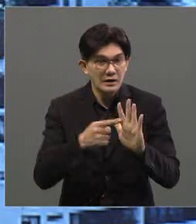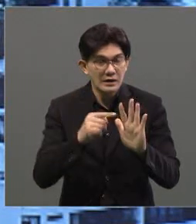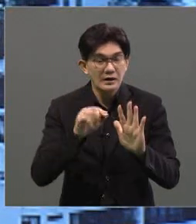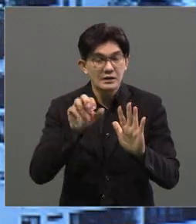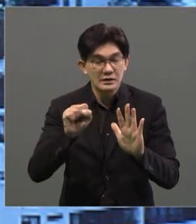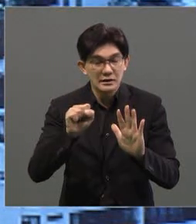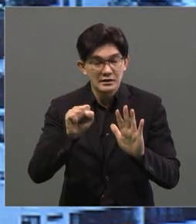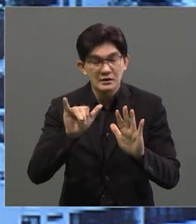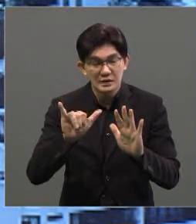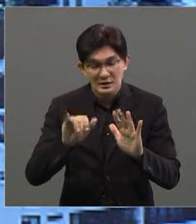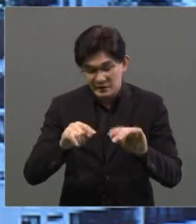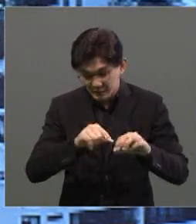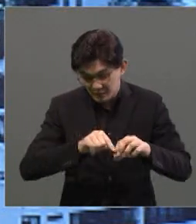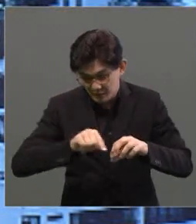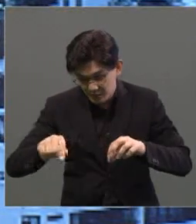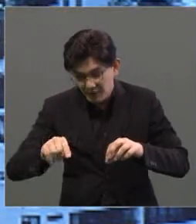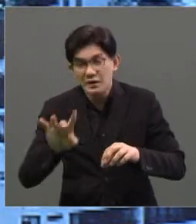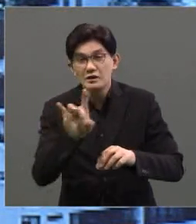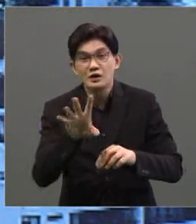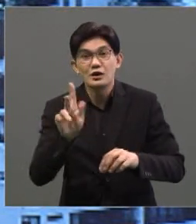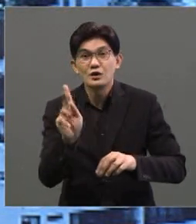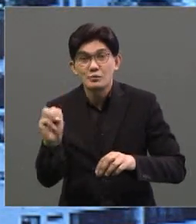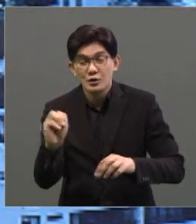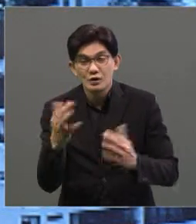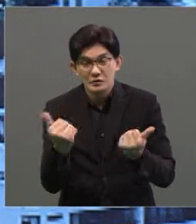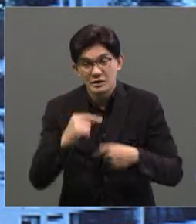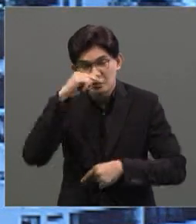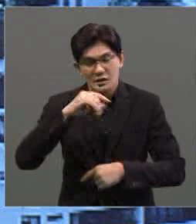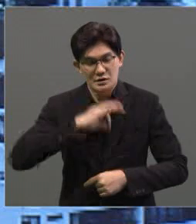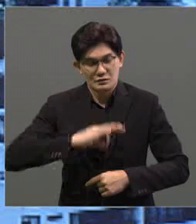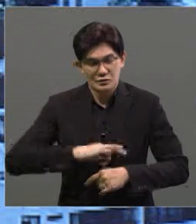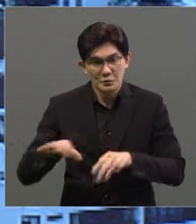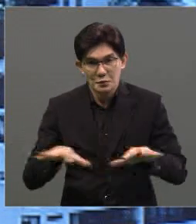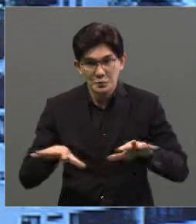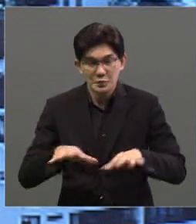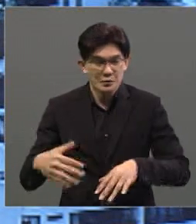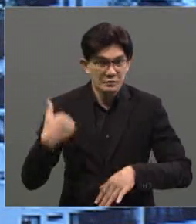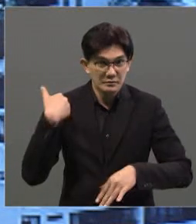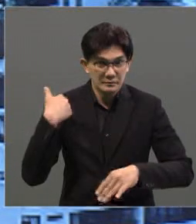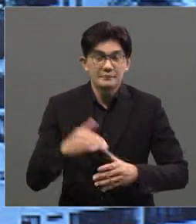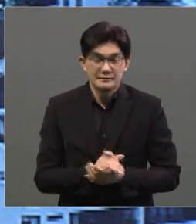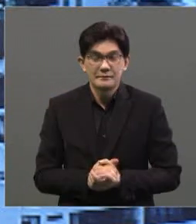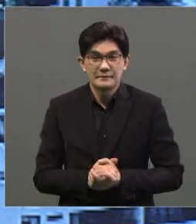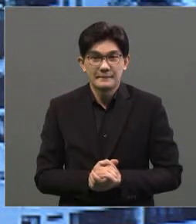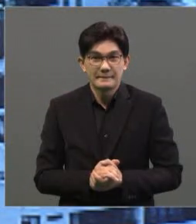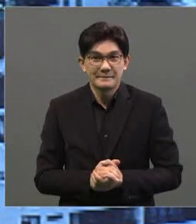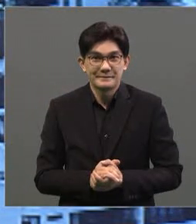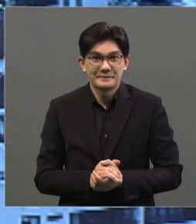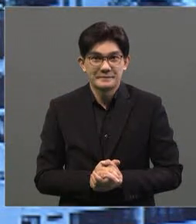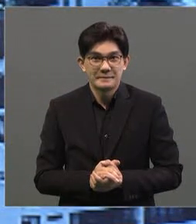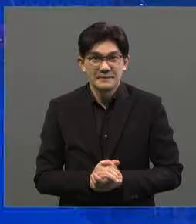ไป100กิโลเมตรแล้วก็ทำให้หลายพื้นที่ของไทยเนี่ยรับรู้ถึงแรงสั่นสะเทือนจากแผ่นดินไหวได้นะครับ